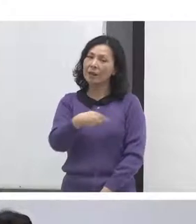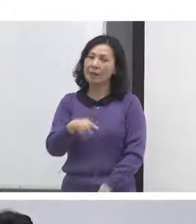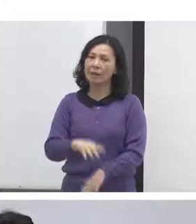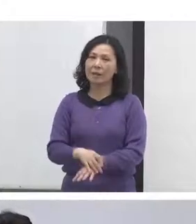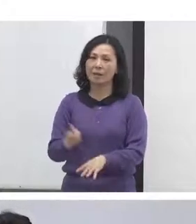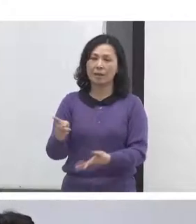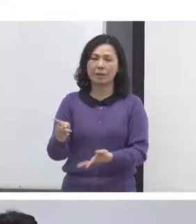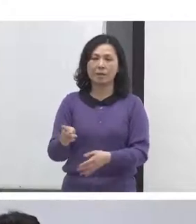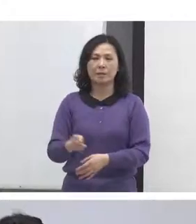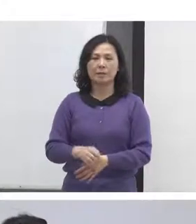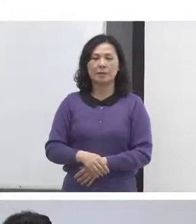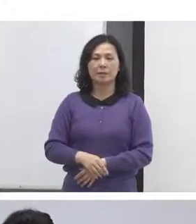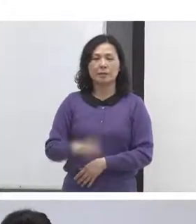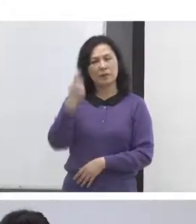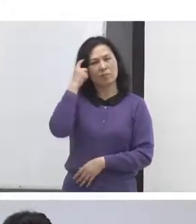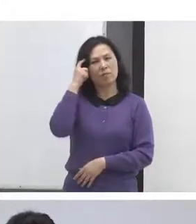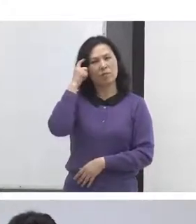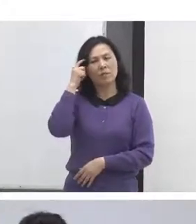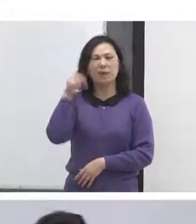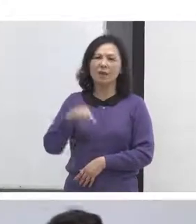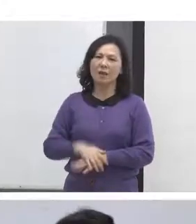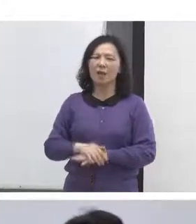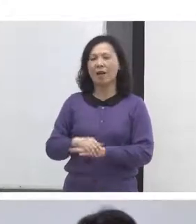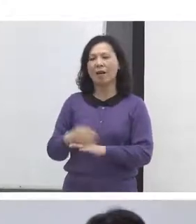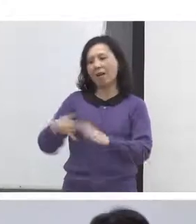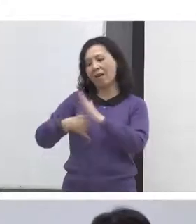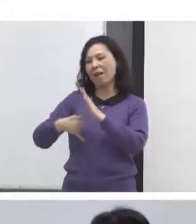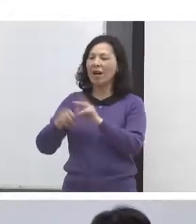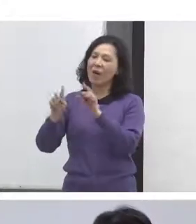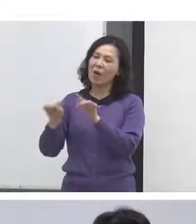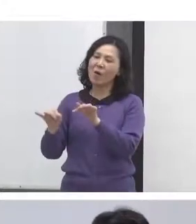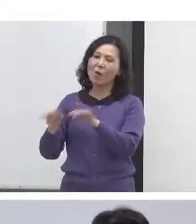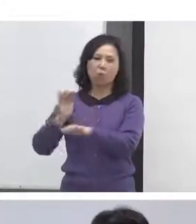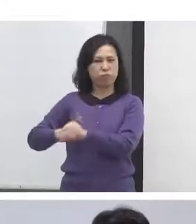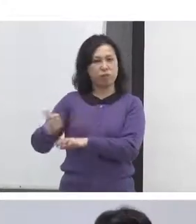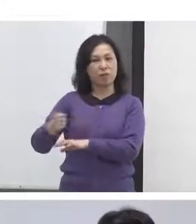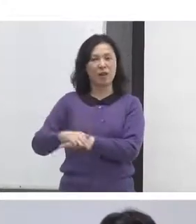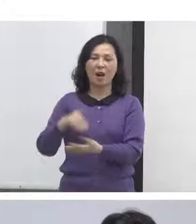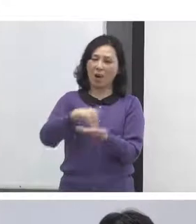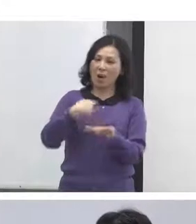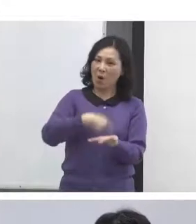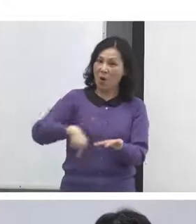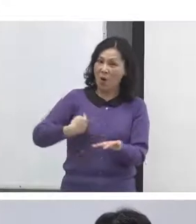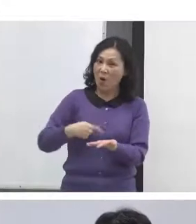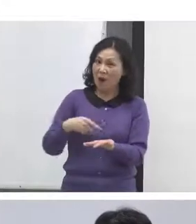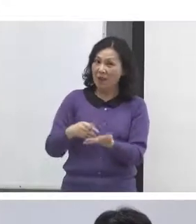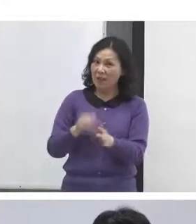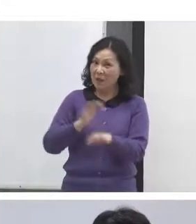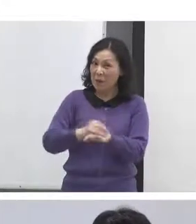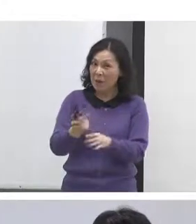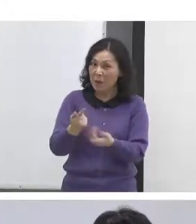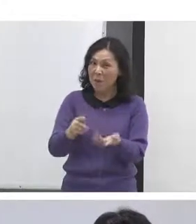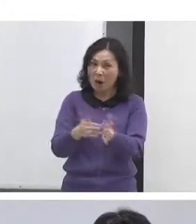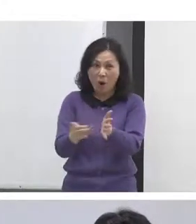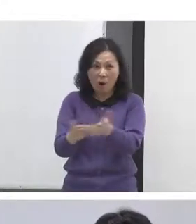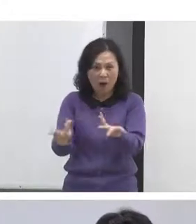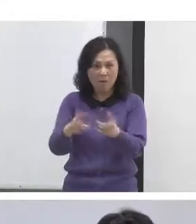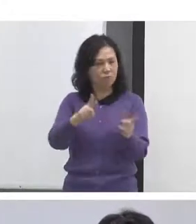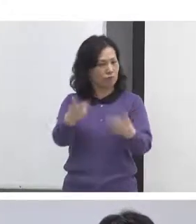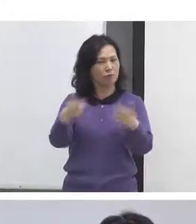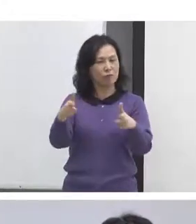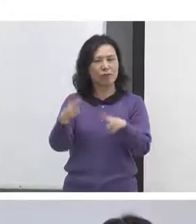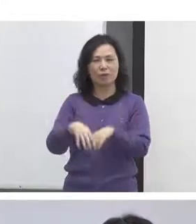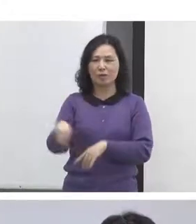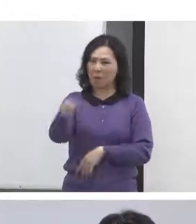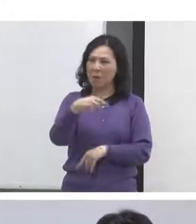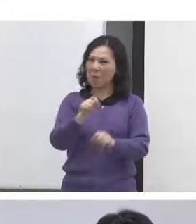觉得只是电脑宅，软体会写软体等等，他说不是，这里面 有很多种 各种各